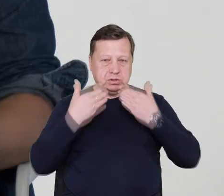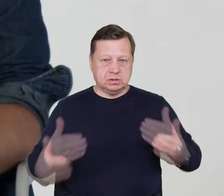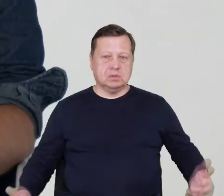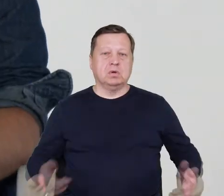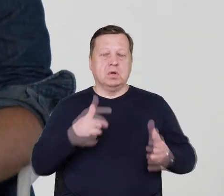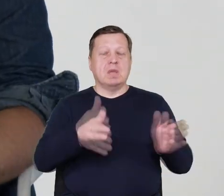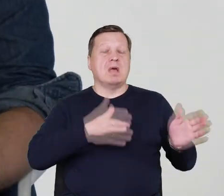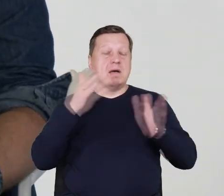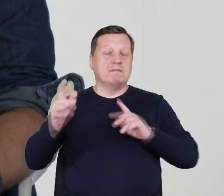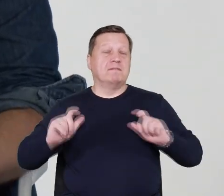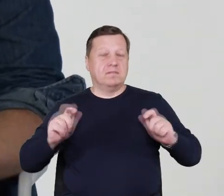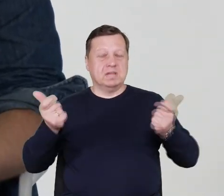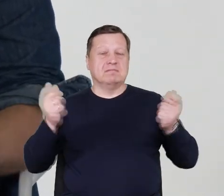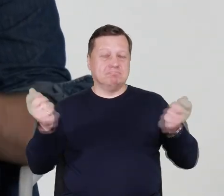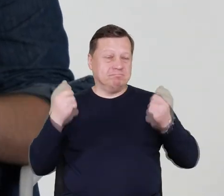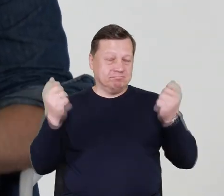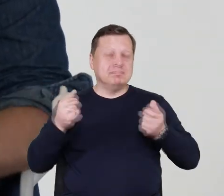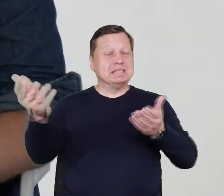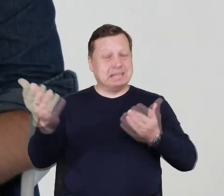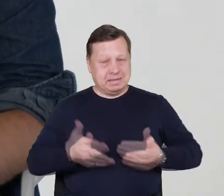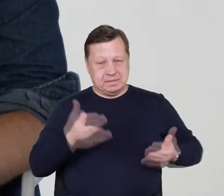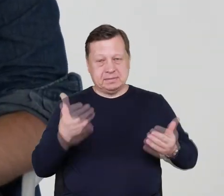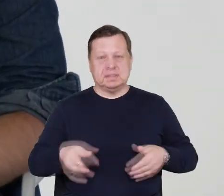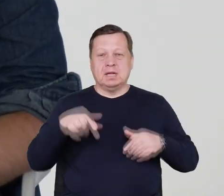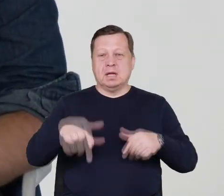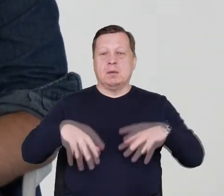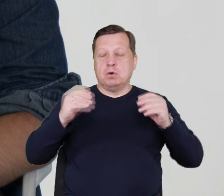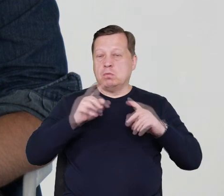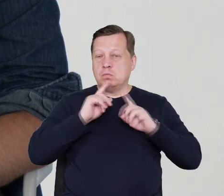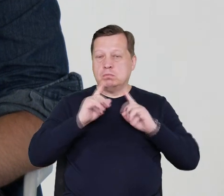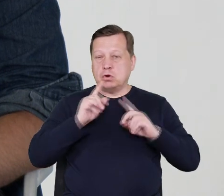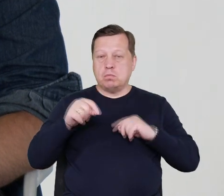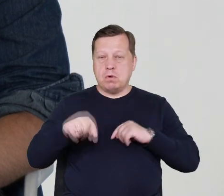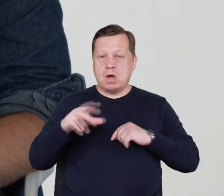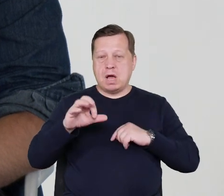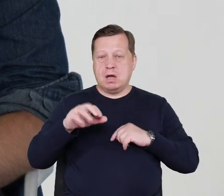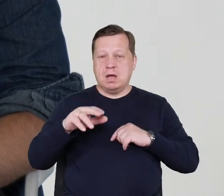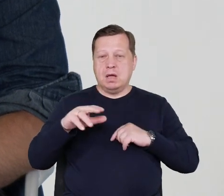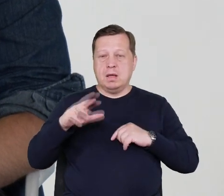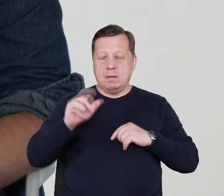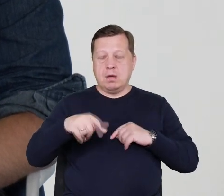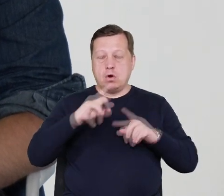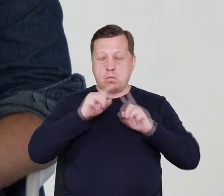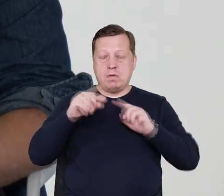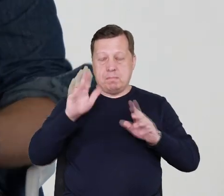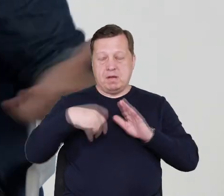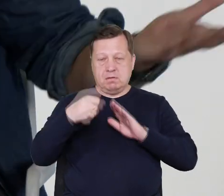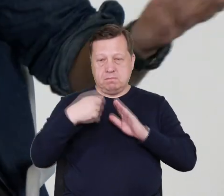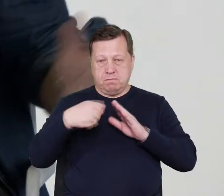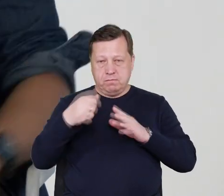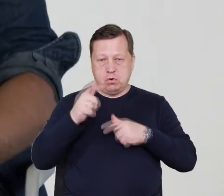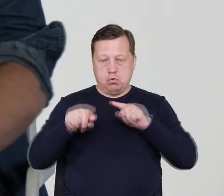do uczestnictwa w dalszych wydarzeniach tak jak powiedziałem na początku tą rozmowę z panią analizą nagramy i